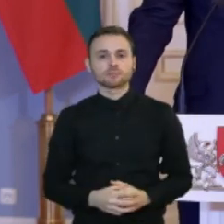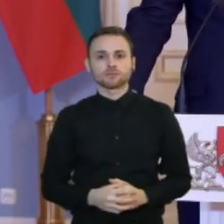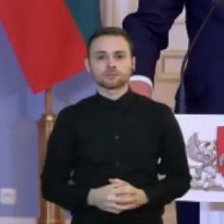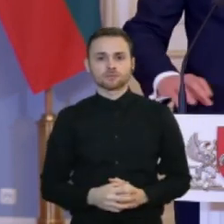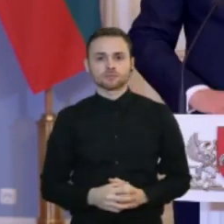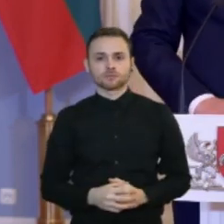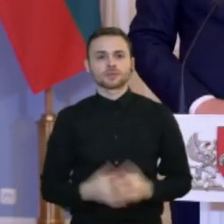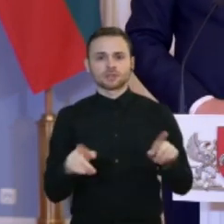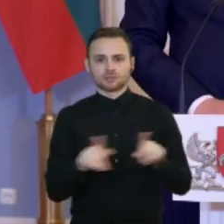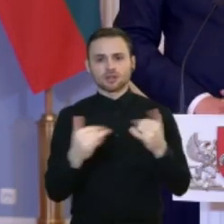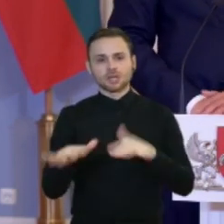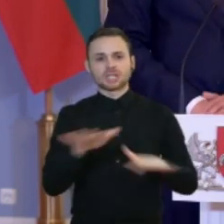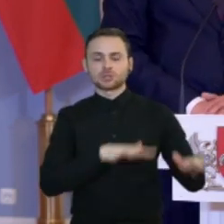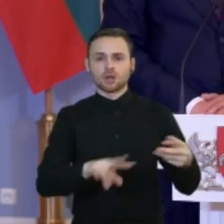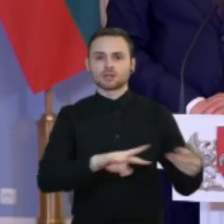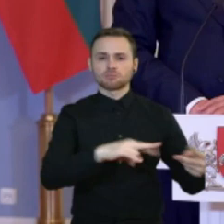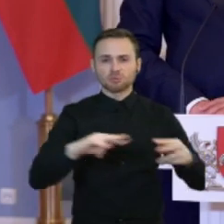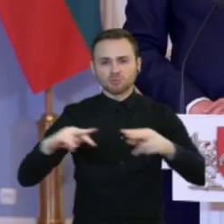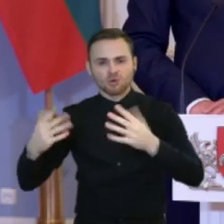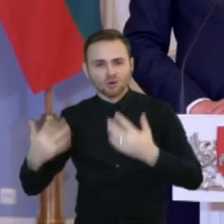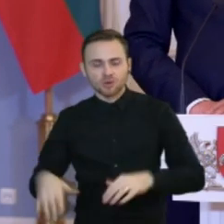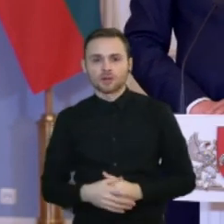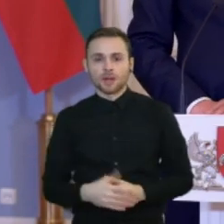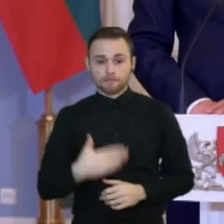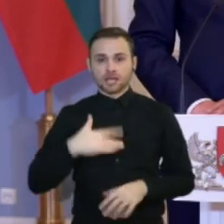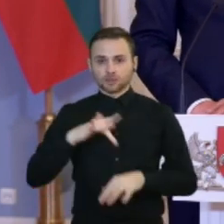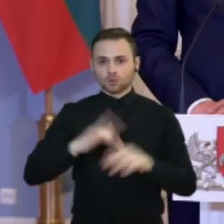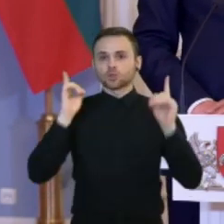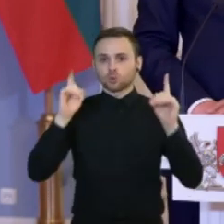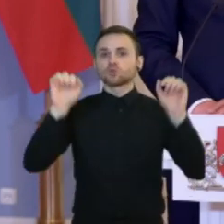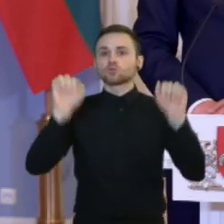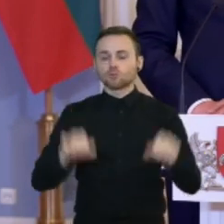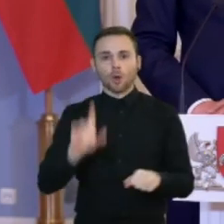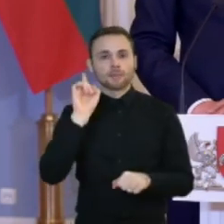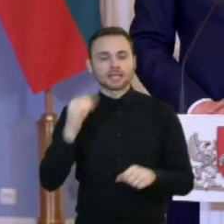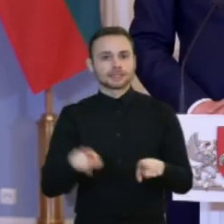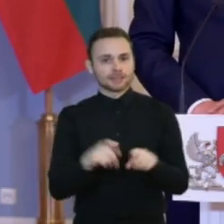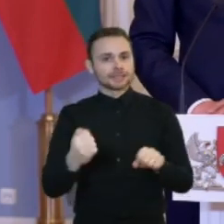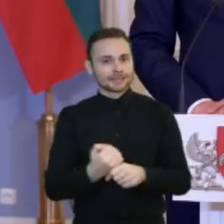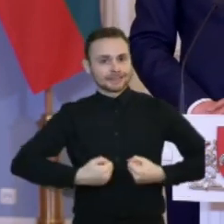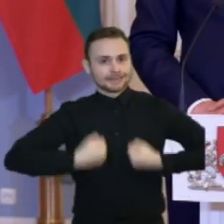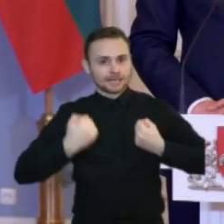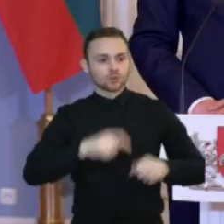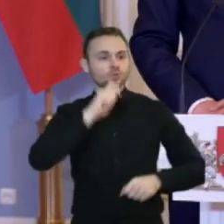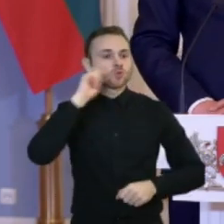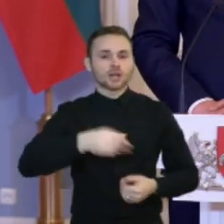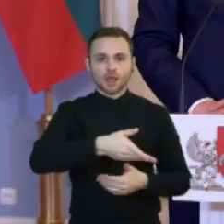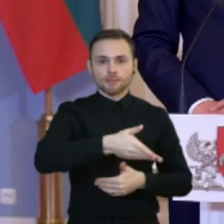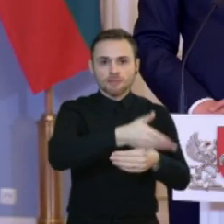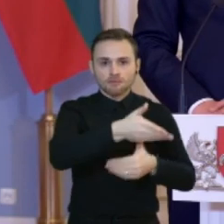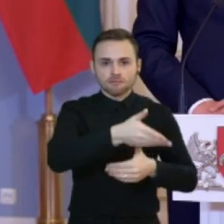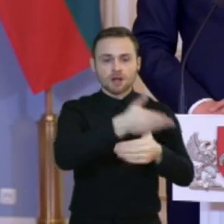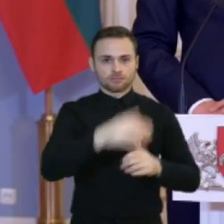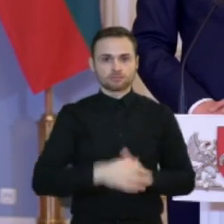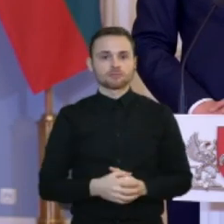į besikeičiančią situaciją. Tai taip, mes esame saugus, bet mes turime dėti visas pastangas, kad padedami Ukrainai, artindami ją prie